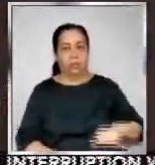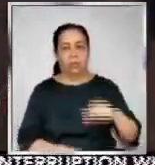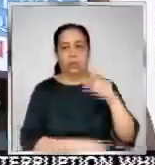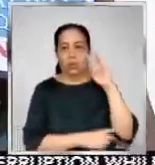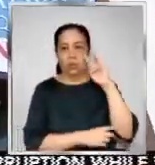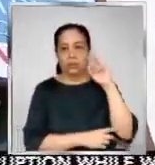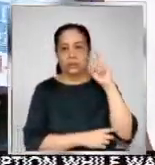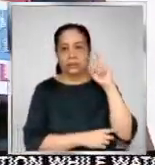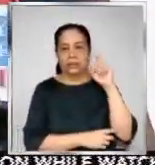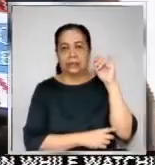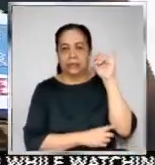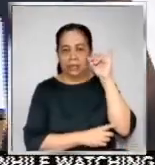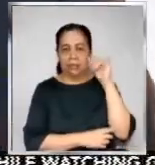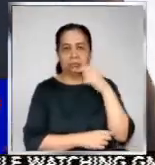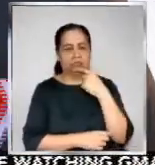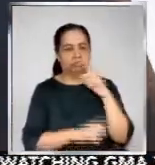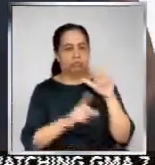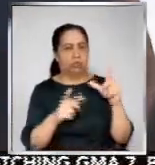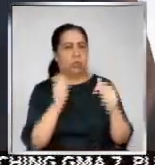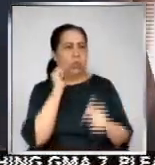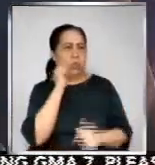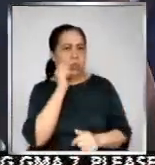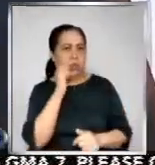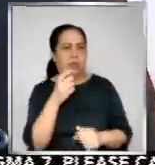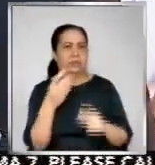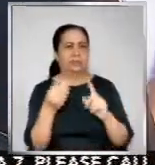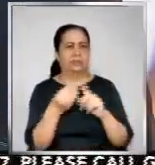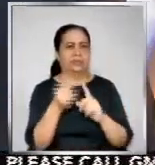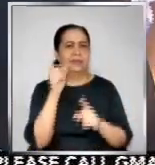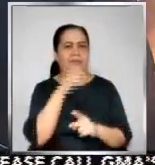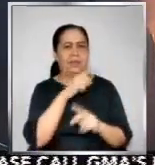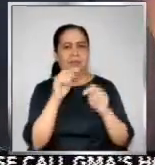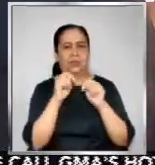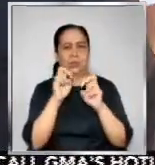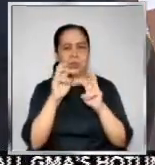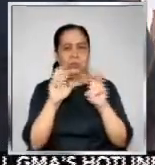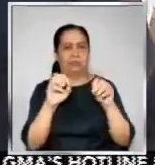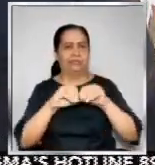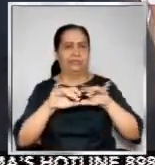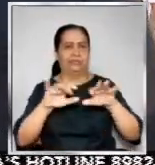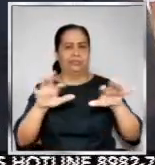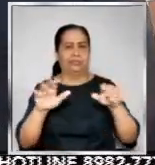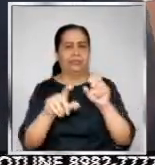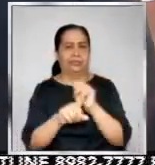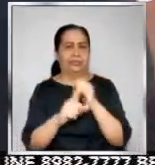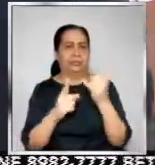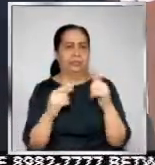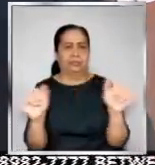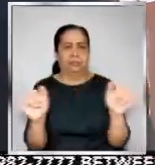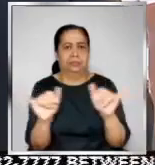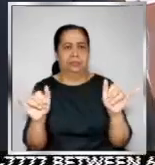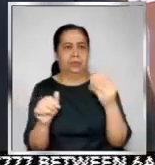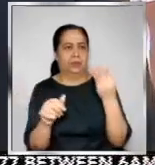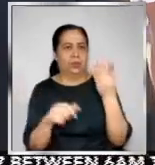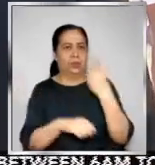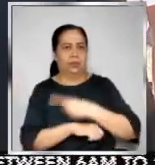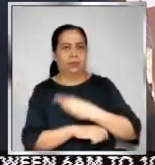paratang. There are always fake news spreading in a society. Just like a few days ago, there was